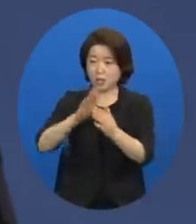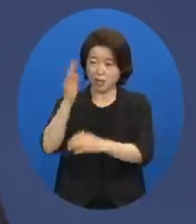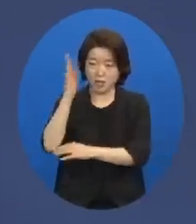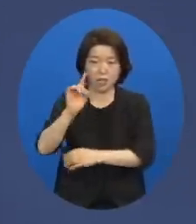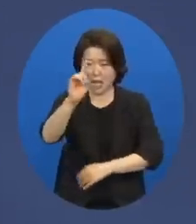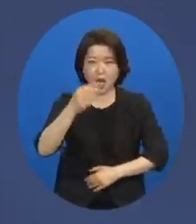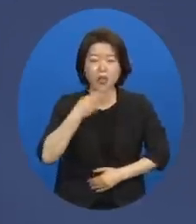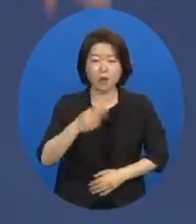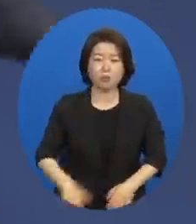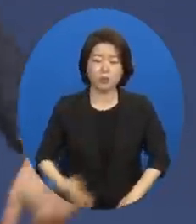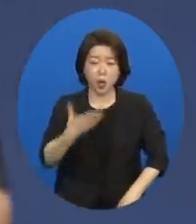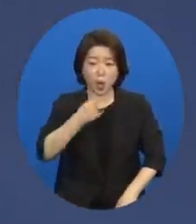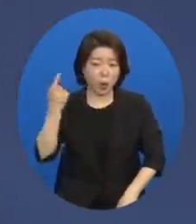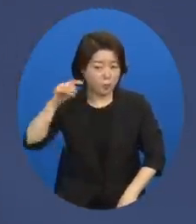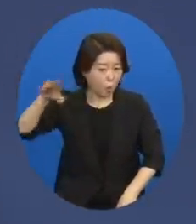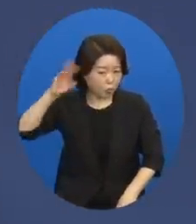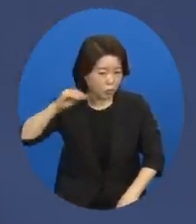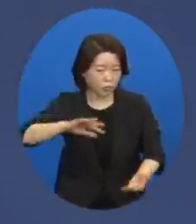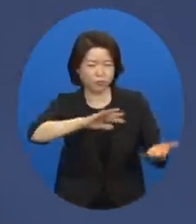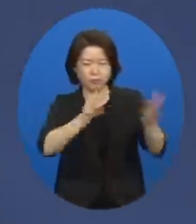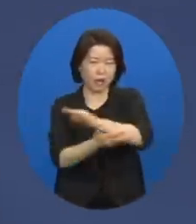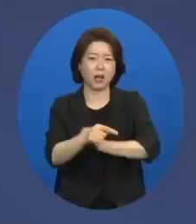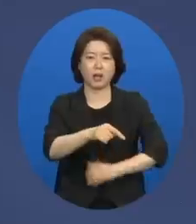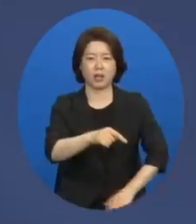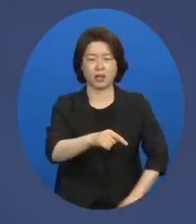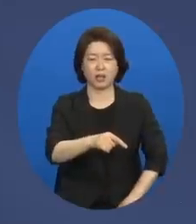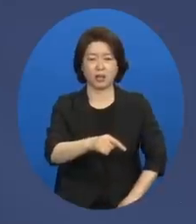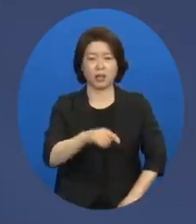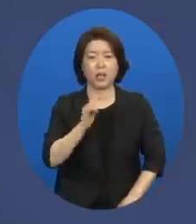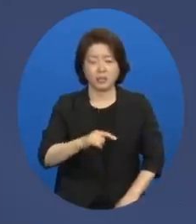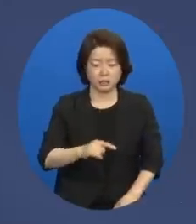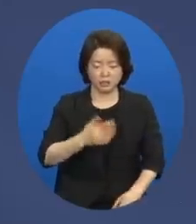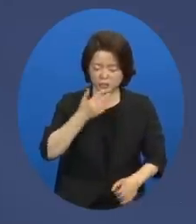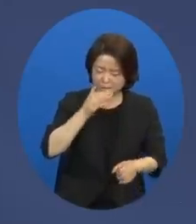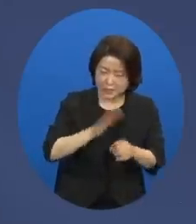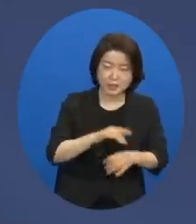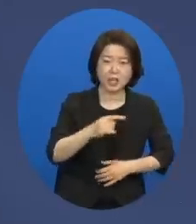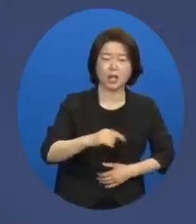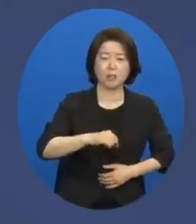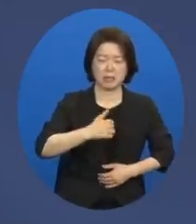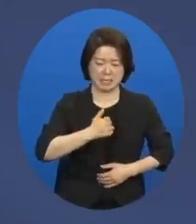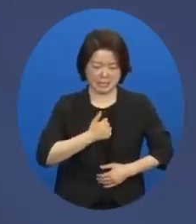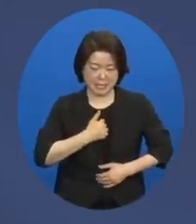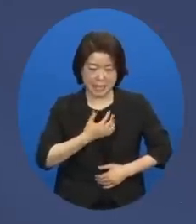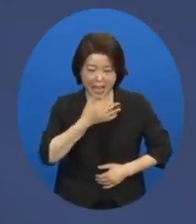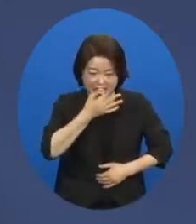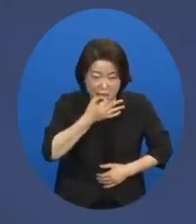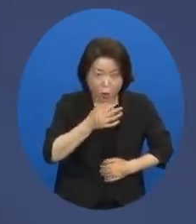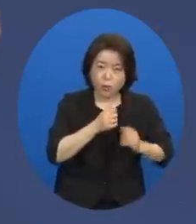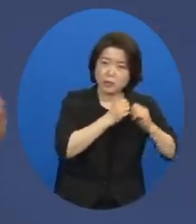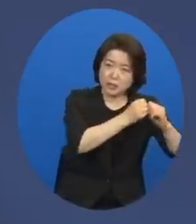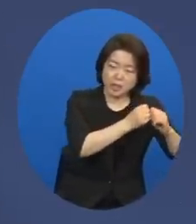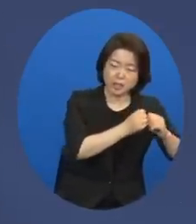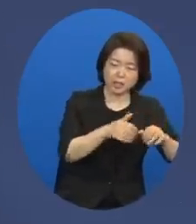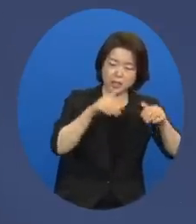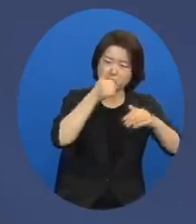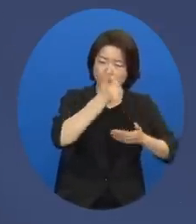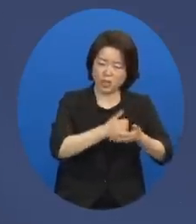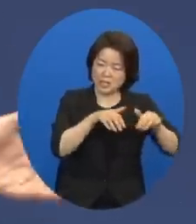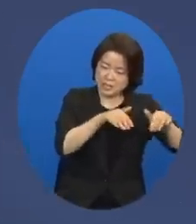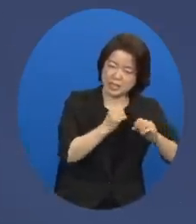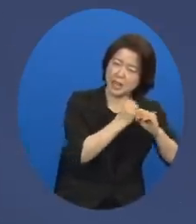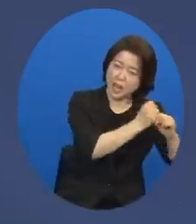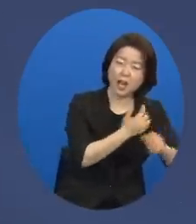했는데 복음 듣고 뒤집어져서 그 기가 막힌 자아의 욕구에 붙들려서 죄에 질질 끌려다니던